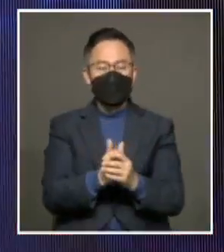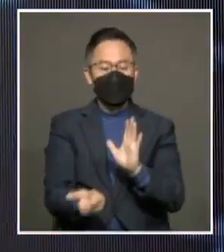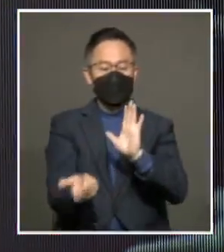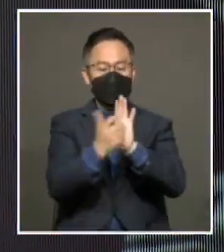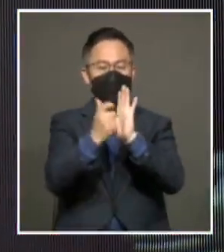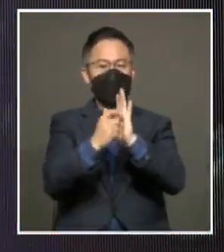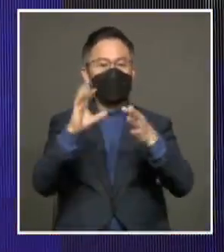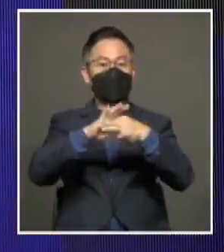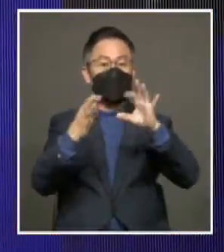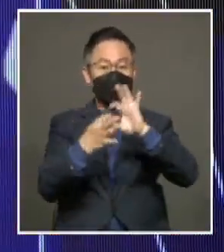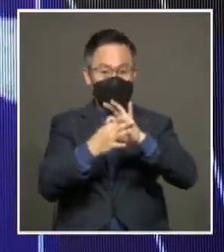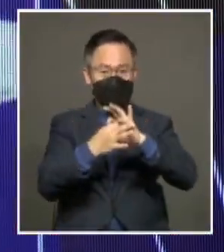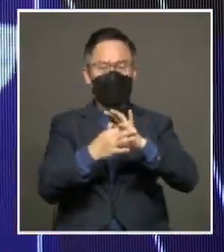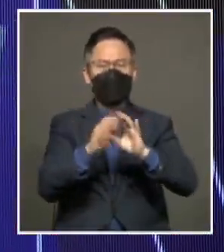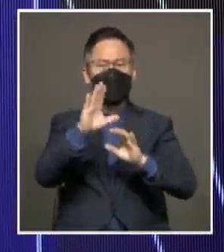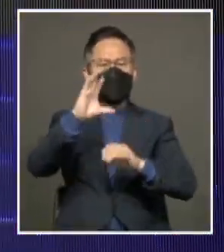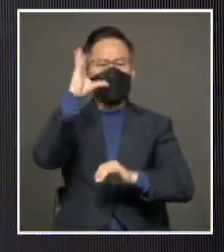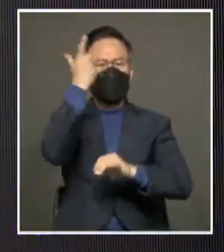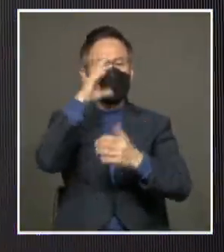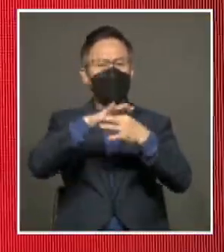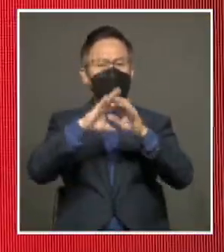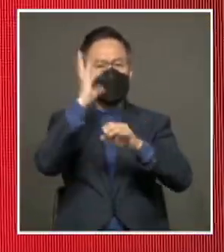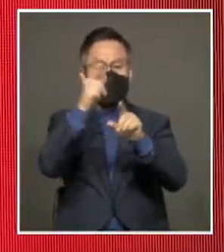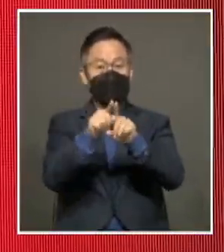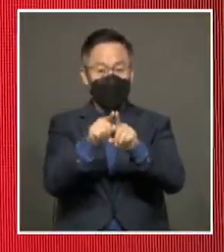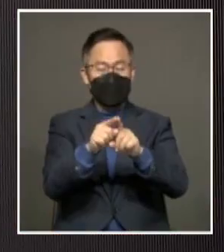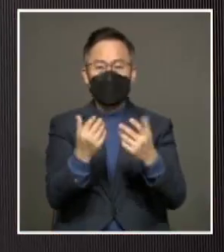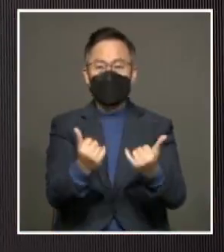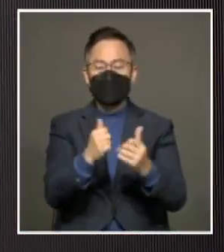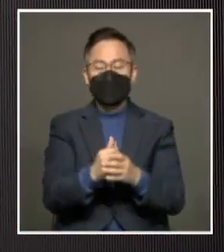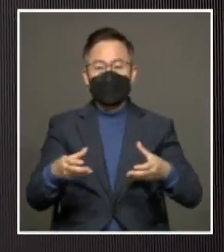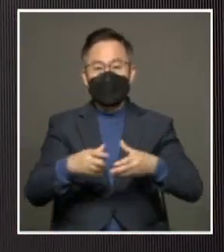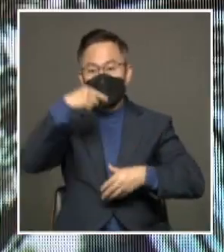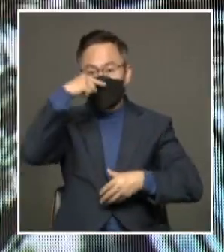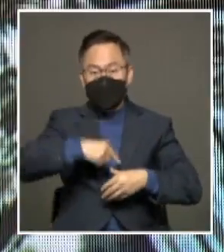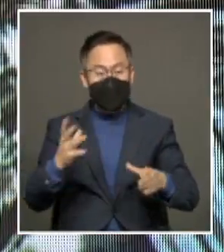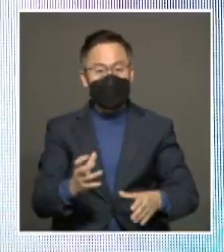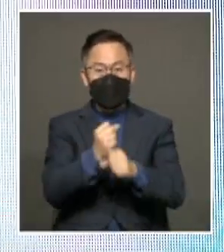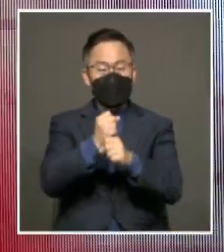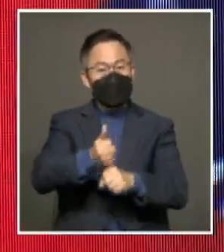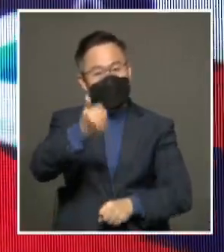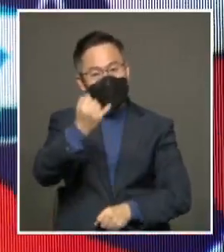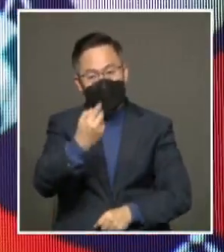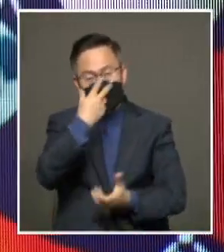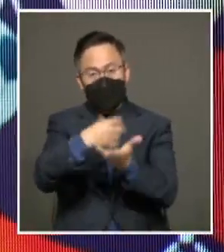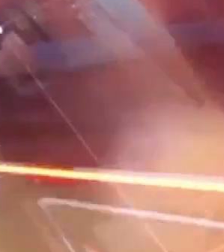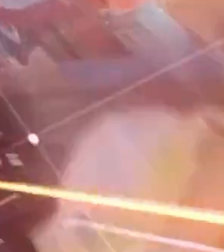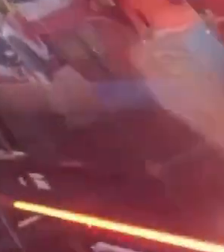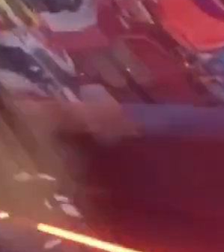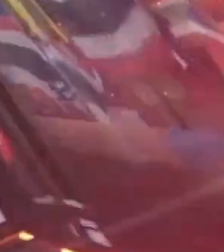ของนักกีฬาก็อยากจะทำให้ผลงานดีขึ้นด้วยซึ่งในครั้งนี้ภาพรวมผลงานของนักกีฬาไทยเป็นอย่างไรติดตามได้จากรายงานพิเศษค่ะ